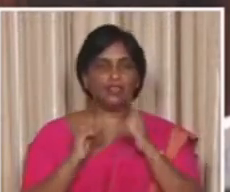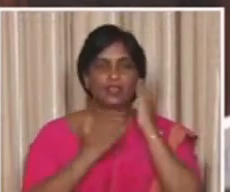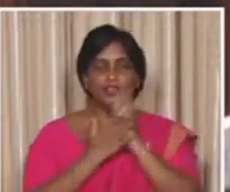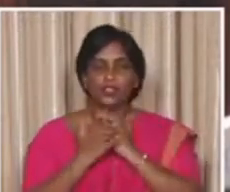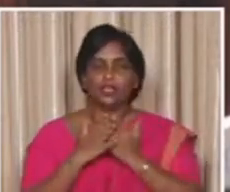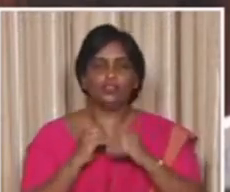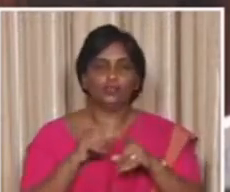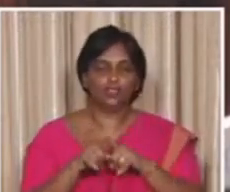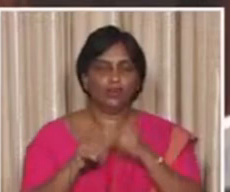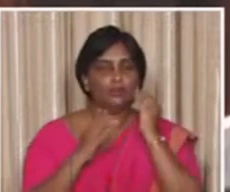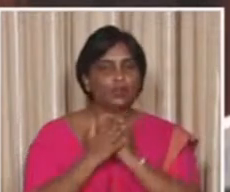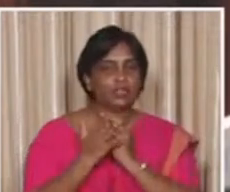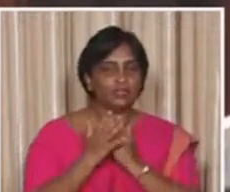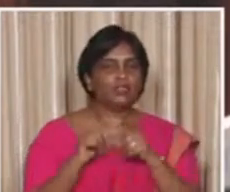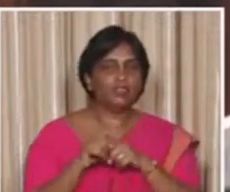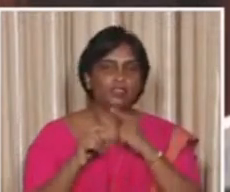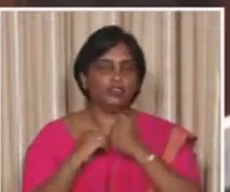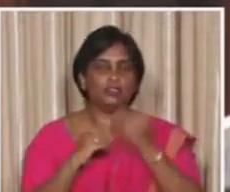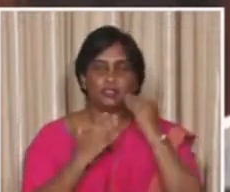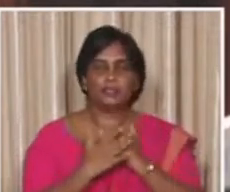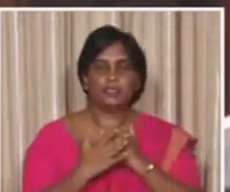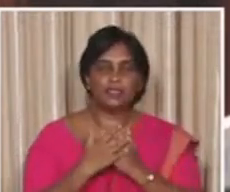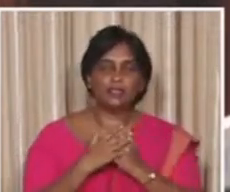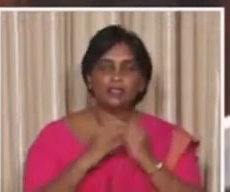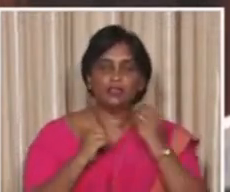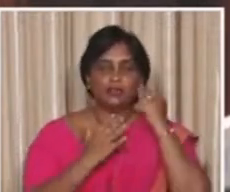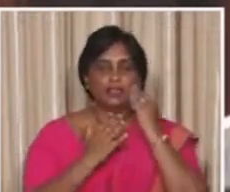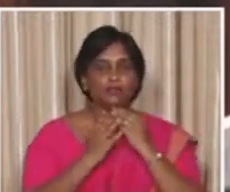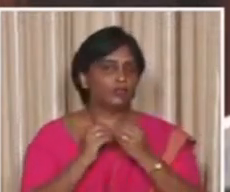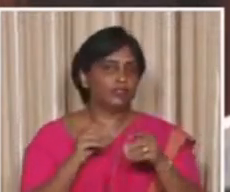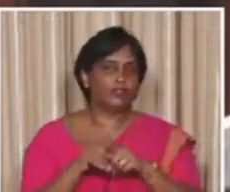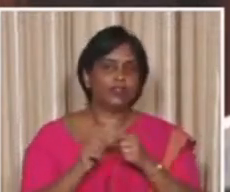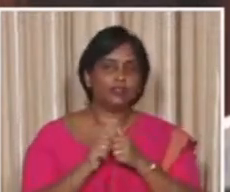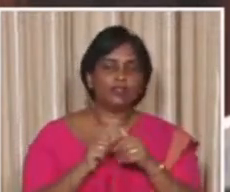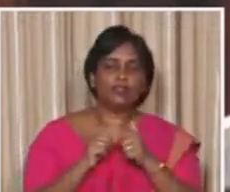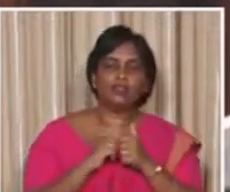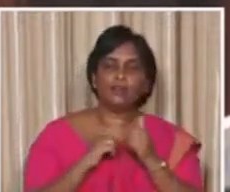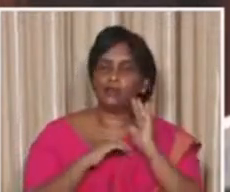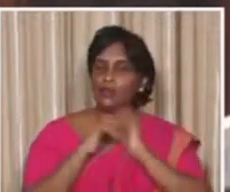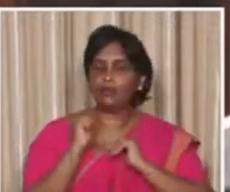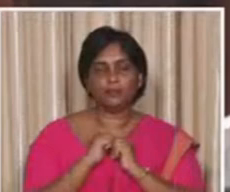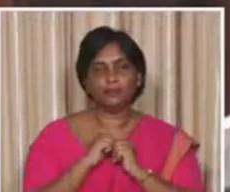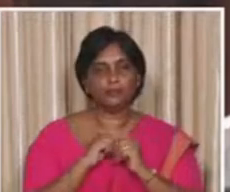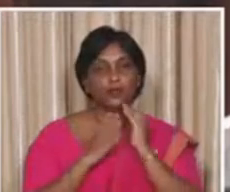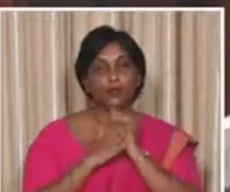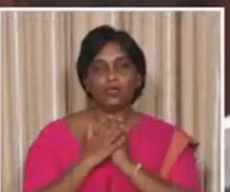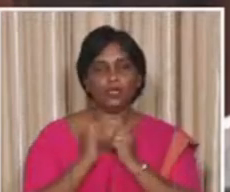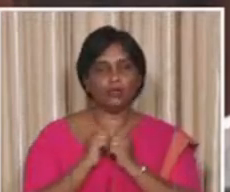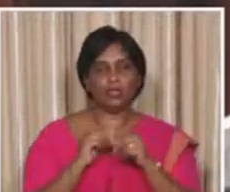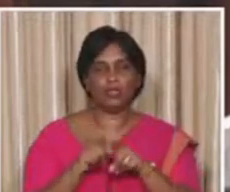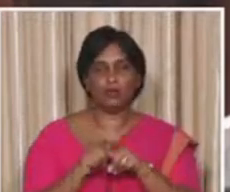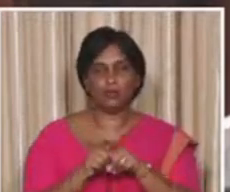வாழ்வாதாரத்தை இல்லாமல் செய்திருக்கிறார்கள். இவ்வாறான ஒரு காலப்பகுதியிலே தான் இந்த வரவு செலவு திட்டம் முன்வைக்கப்பட்டிருக்கு. இதிலே குறிப்பாக வடக்கு கிழக்குக்காக